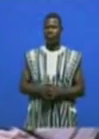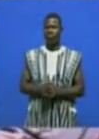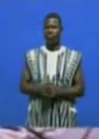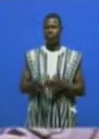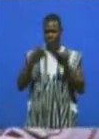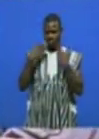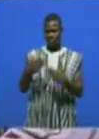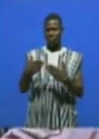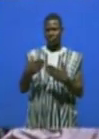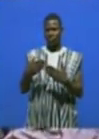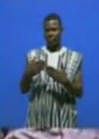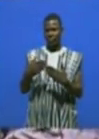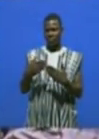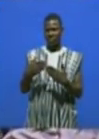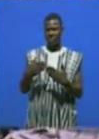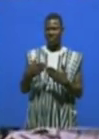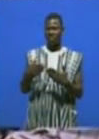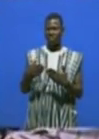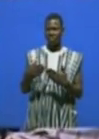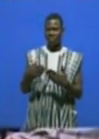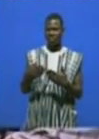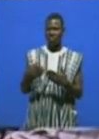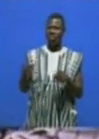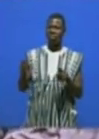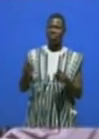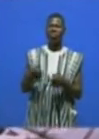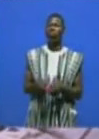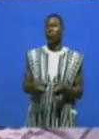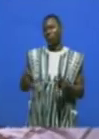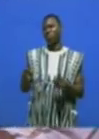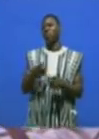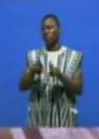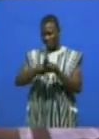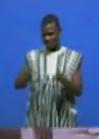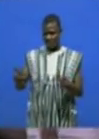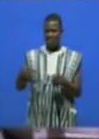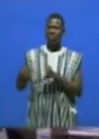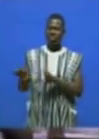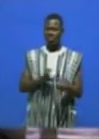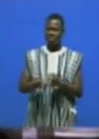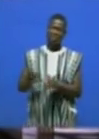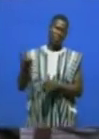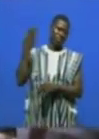contrairement au 27 janvier dernier à l'ouverture du procès car